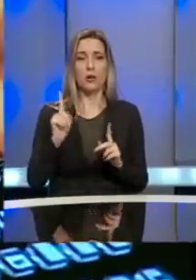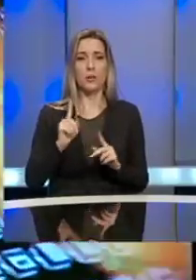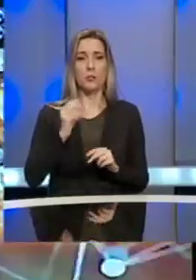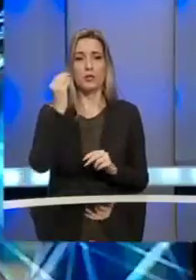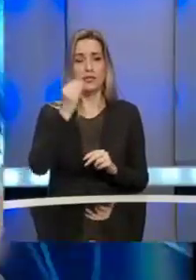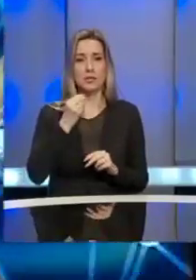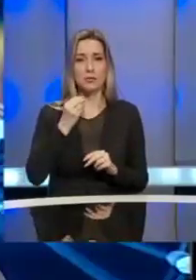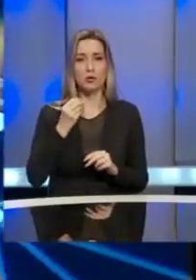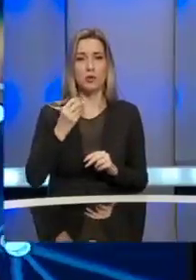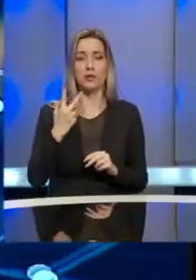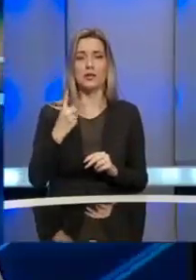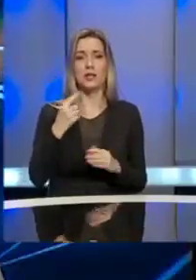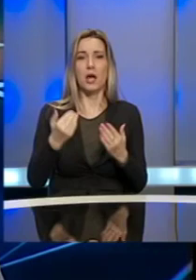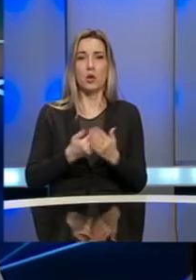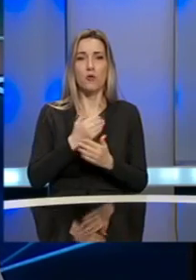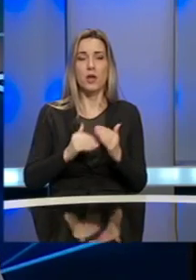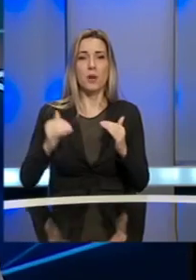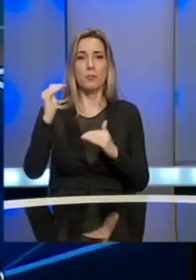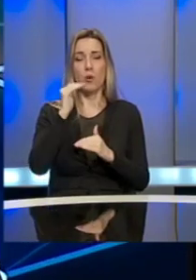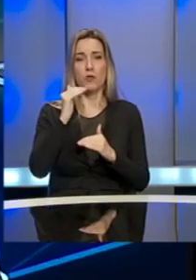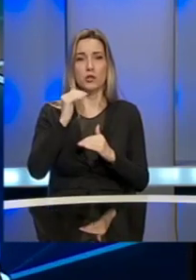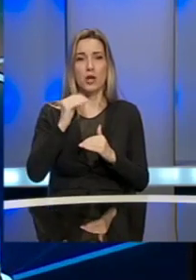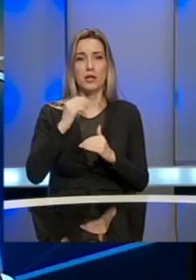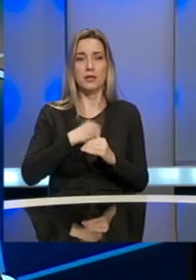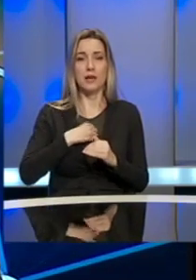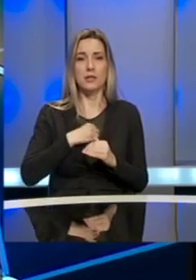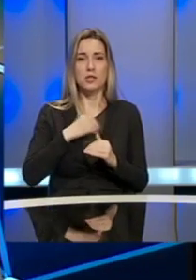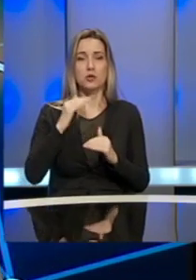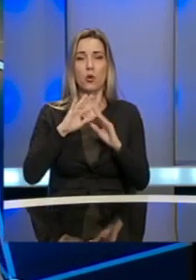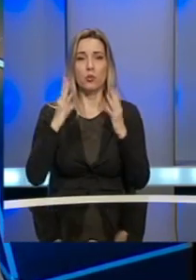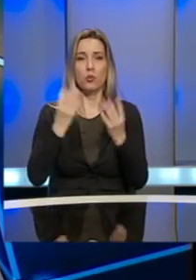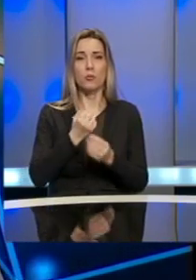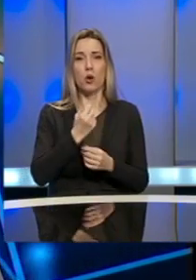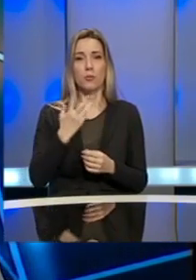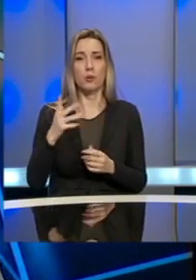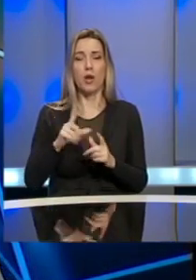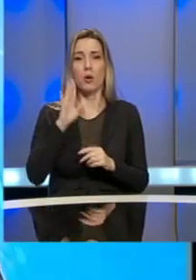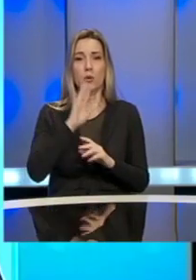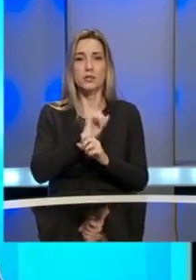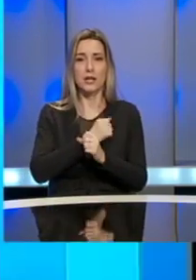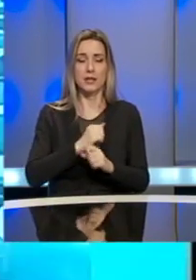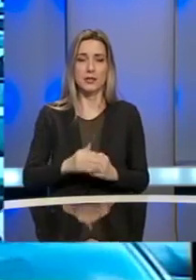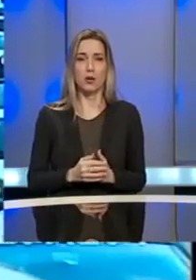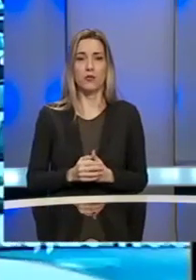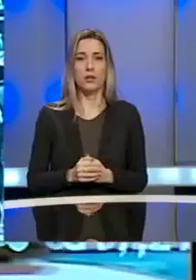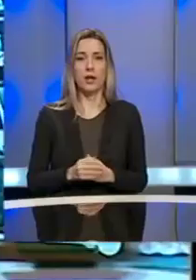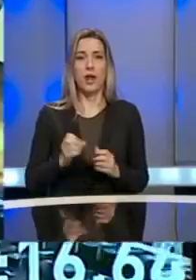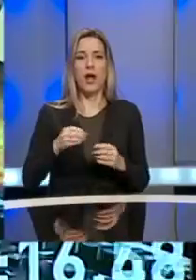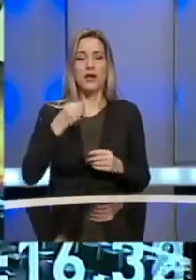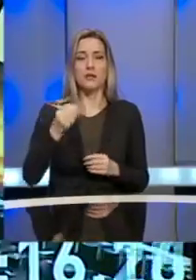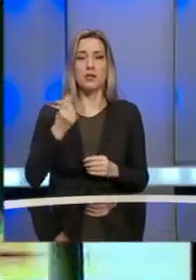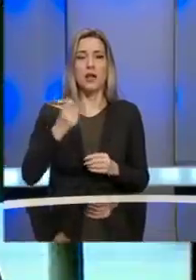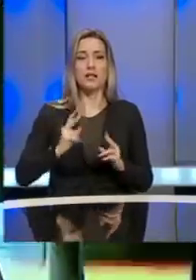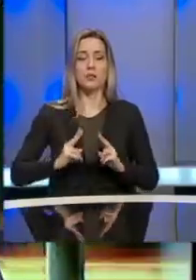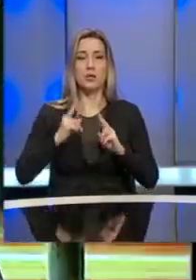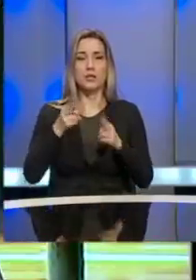Srpskoj, 31 novi zaraženi. Povećan je drastično bilans ukupnog broja zaraženih u Bosni i Hercegovini. A izvještaj iz